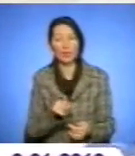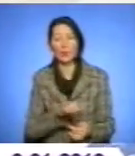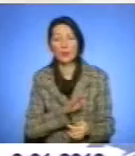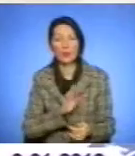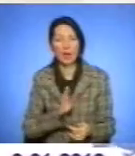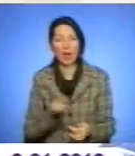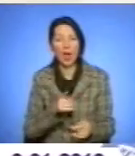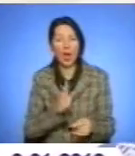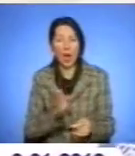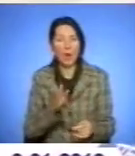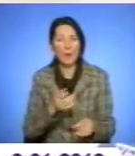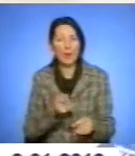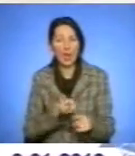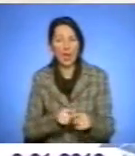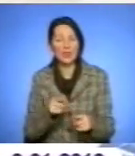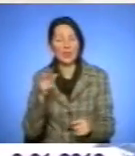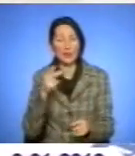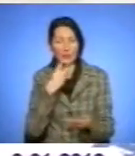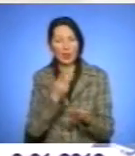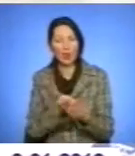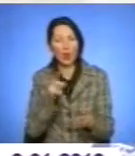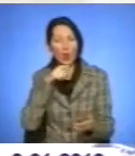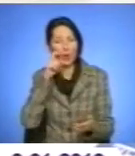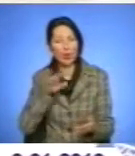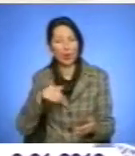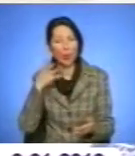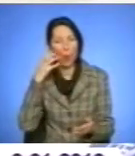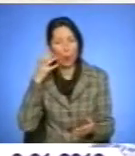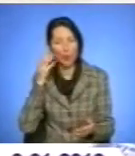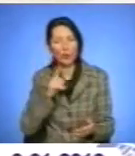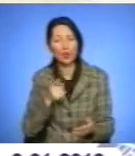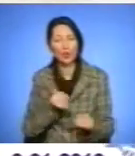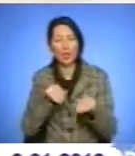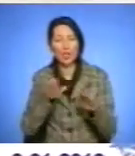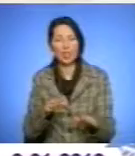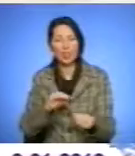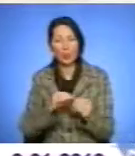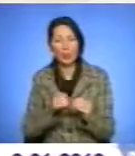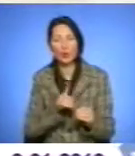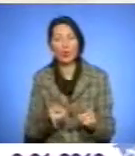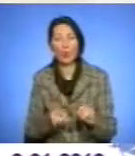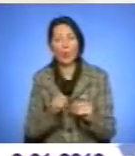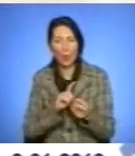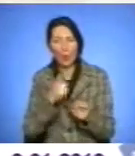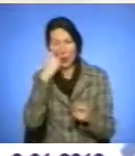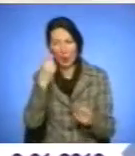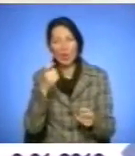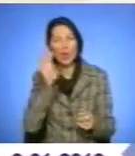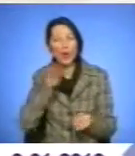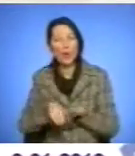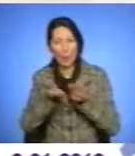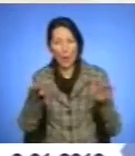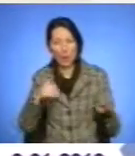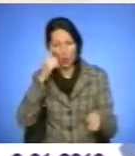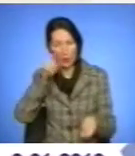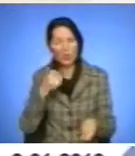были у Молдовы, чтобы они были у всех, кому это нужно, для того, чтобы решать проблему, чтобы бороться с паводками, чтобы знать, когда приходит опасность,